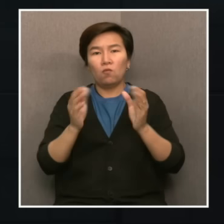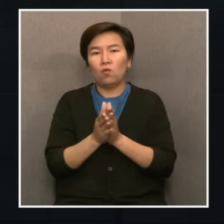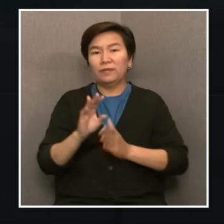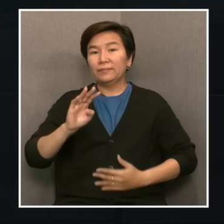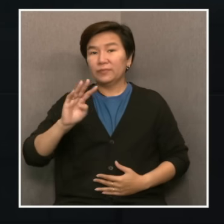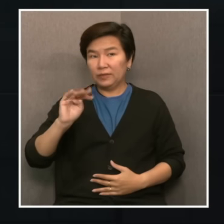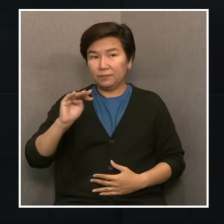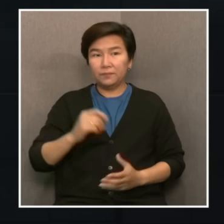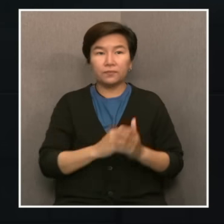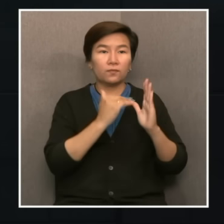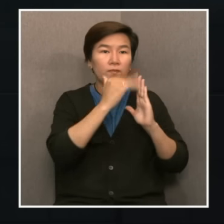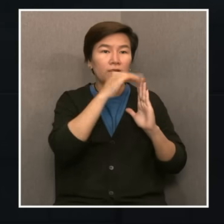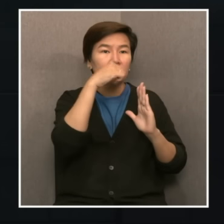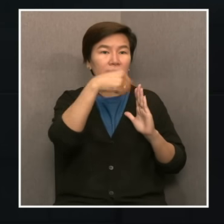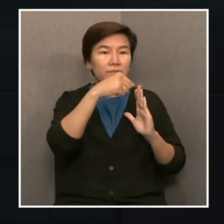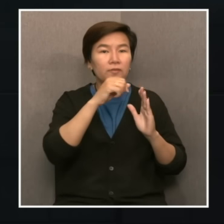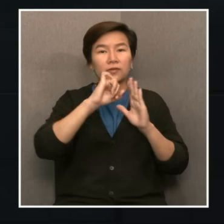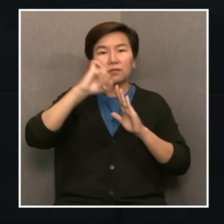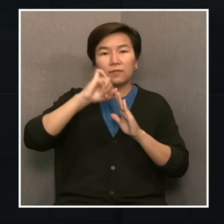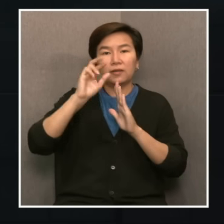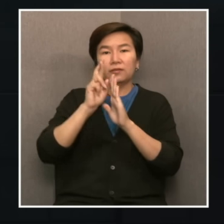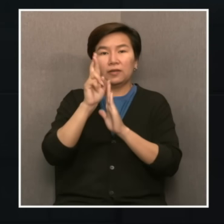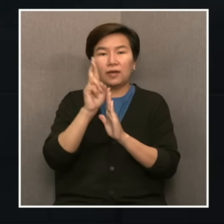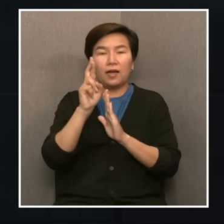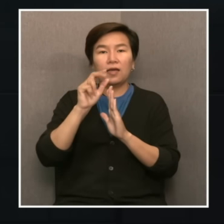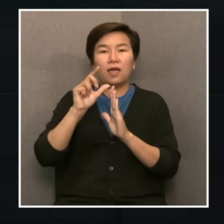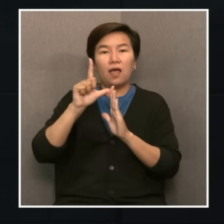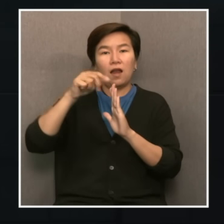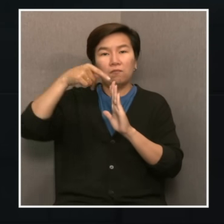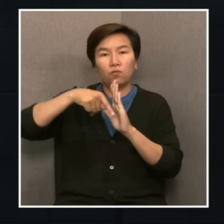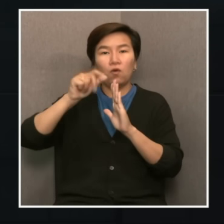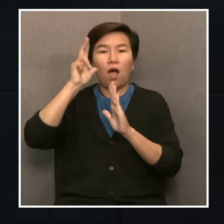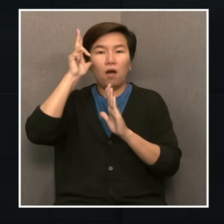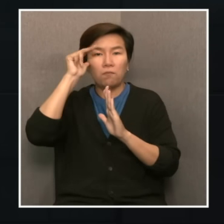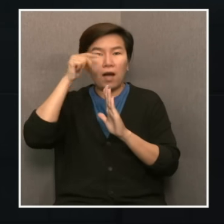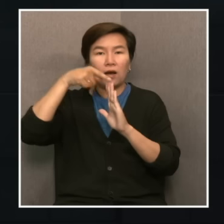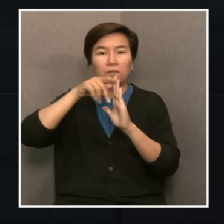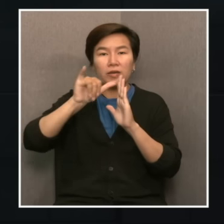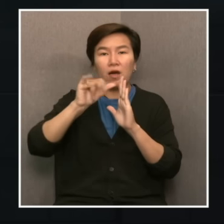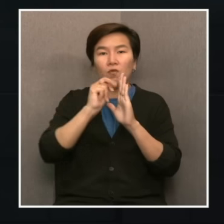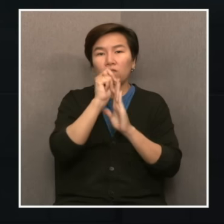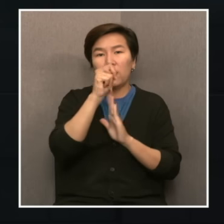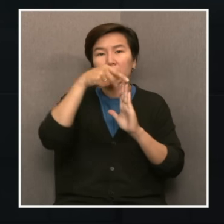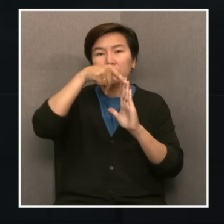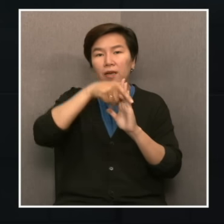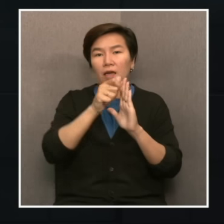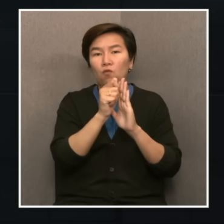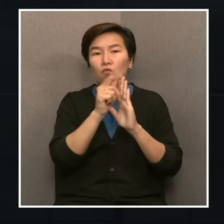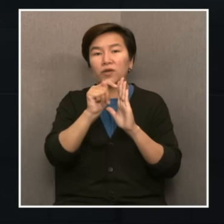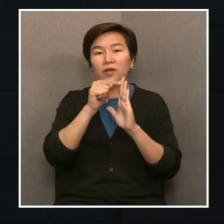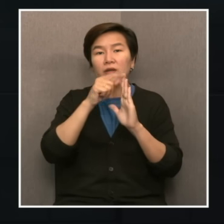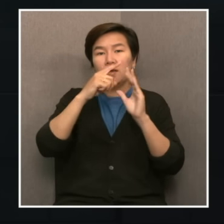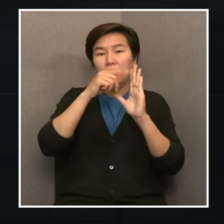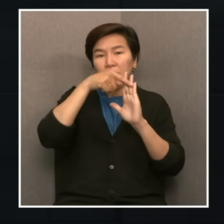ะภาคเหนือ10จังหวัดได้แก่เชียงใหม่เชียงรายลำพูนลำปางพะเยาน่านแพร่อุตรดิตถ์พิษณุโลกและเพชร